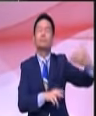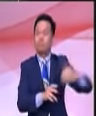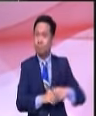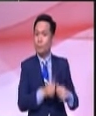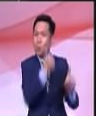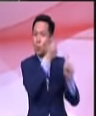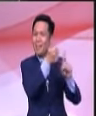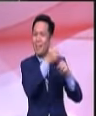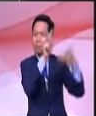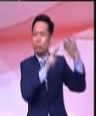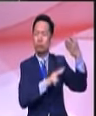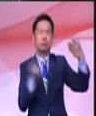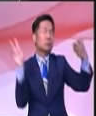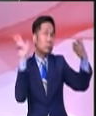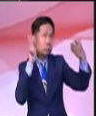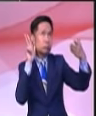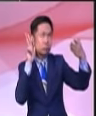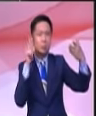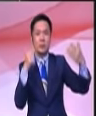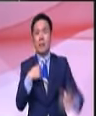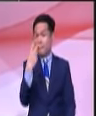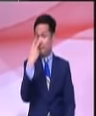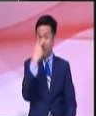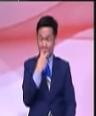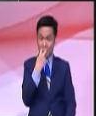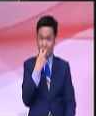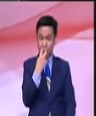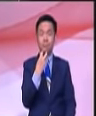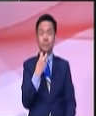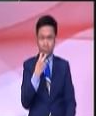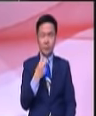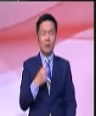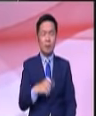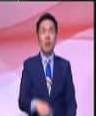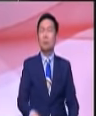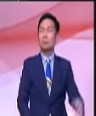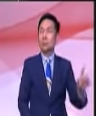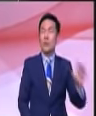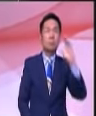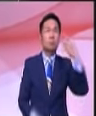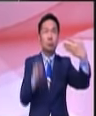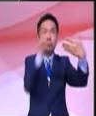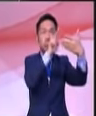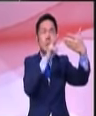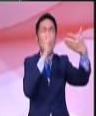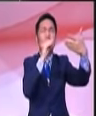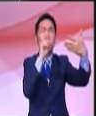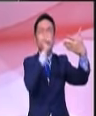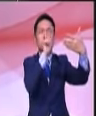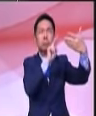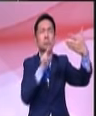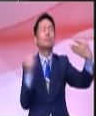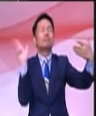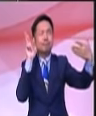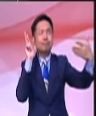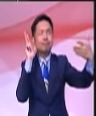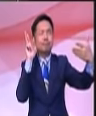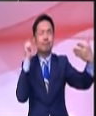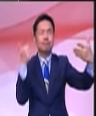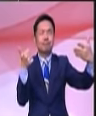adalah untuk bantu seorang OKU penglihatan membaca tulisan yang ada di skrin.